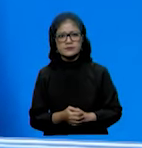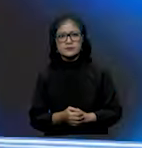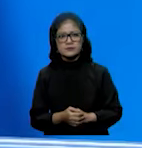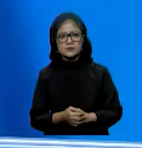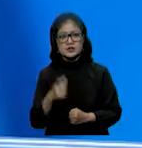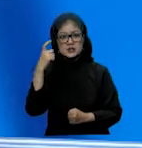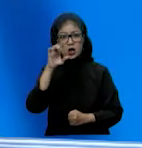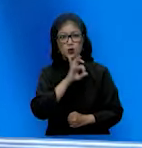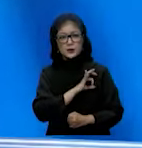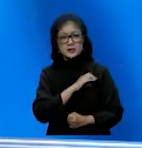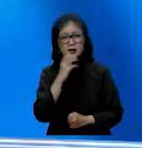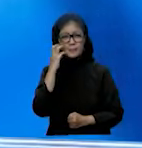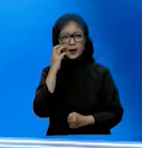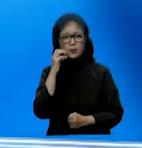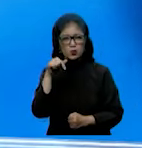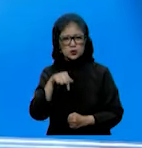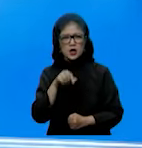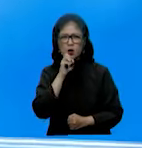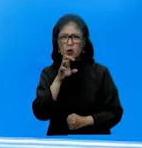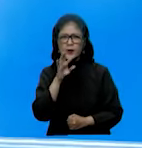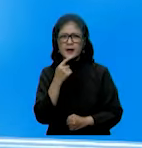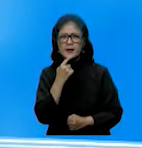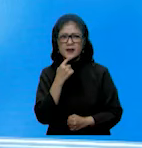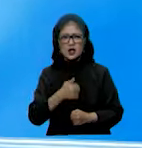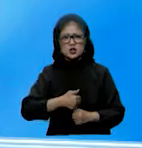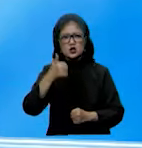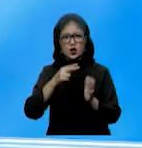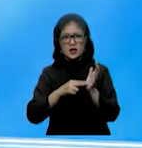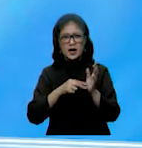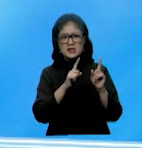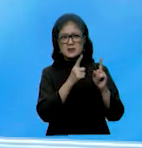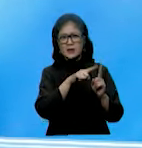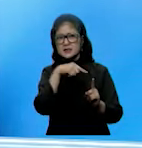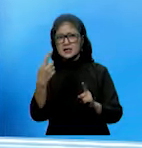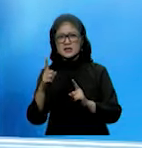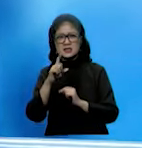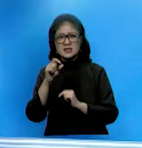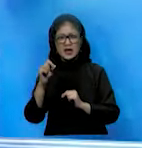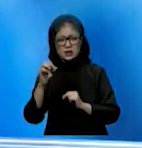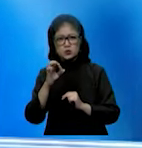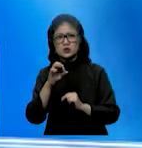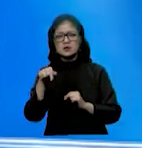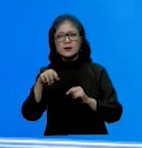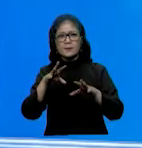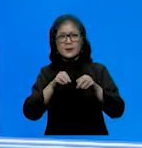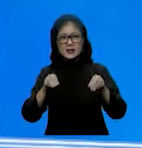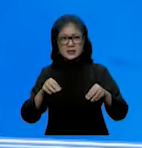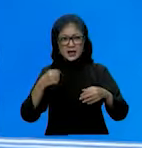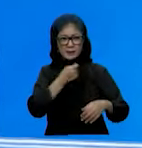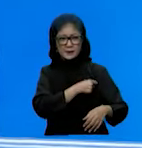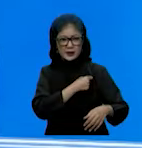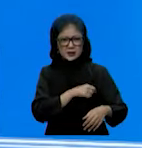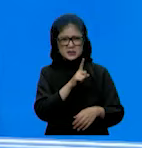Capres Prabowo Subianto kembali mengomentari soal skor penilaian 11 dari 100 kinerja Menteri Pertahanan. Hal itu disampaikan di hadapan